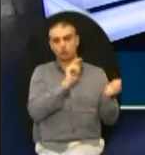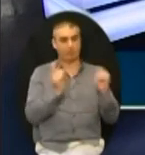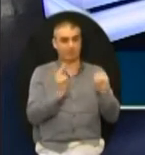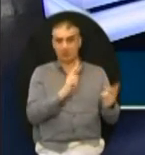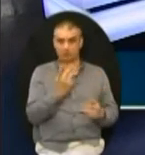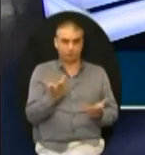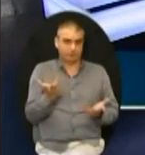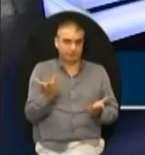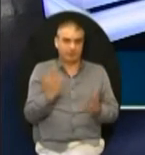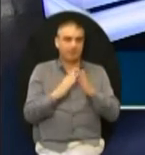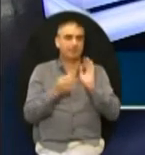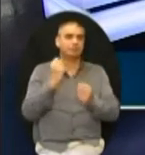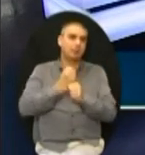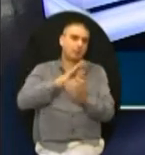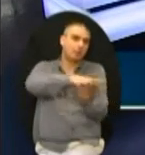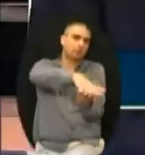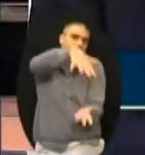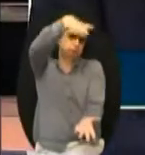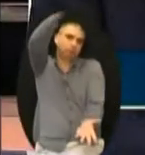על איזה... בתי המשפט היו מלאים